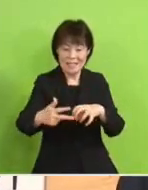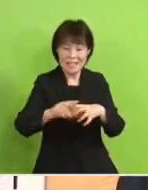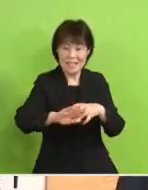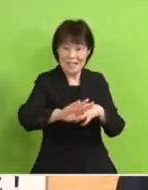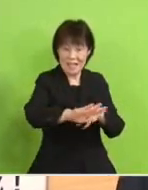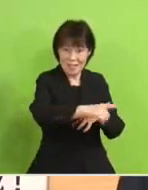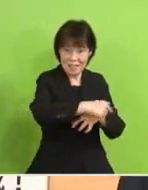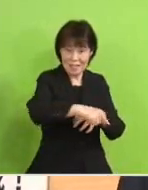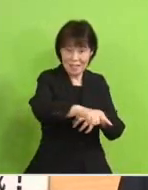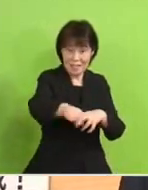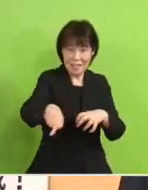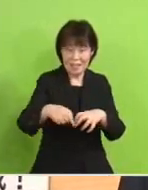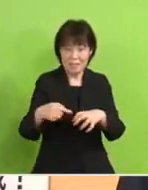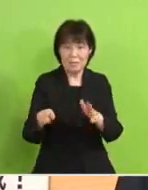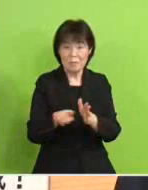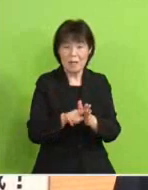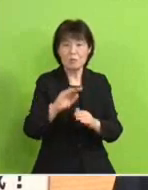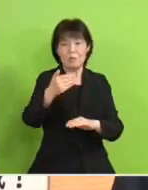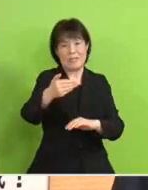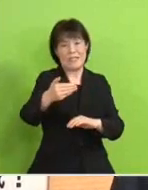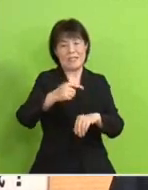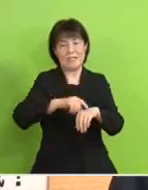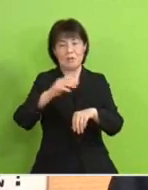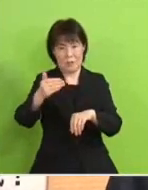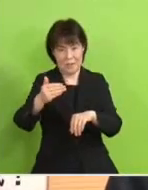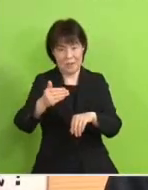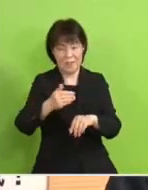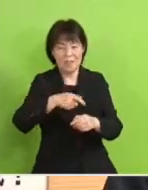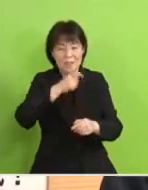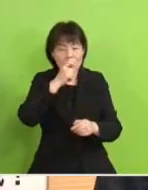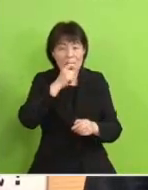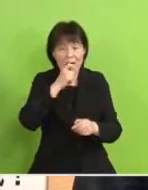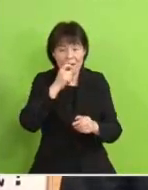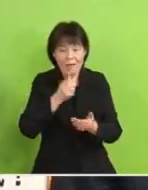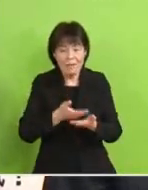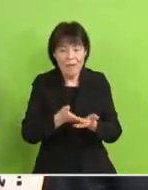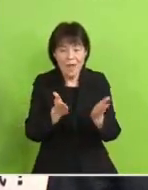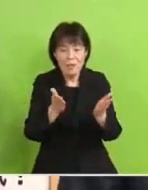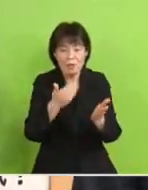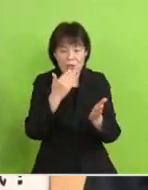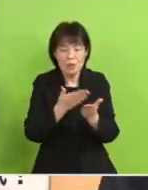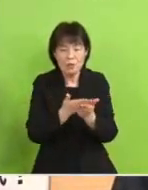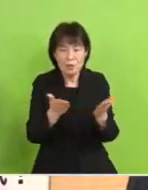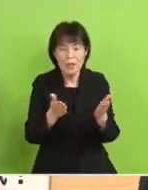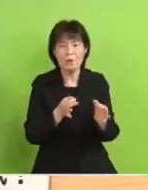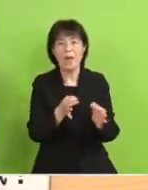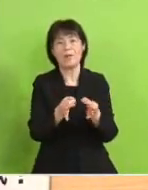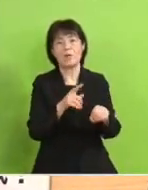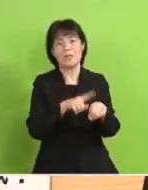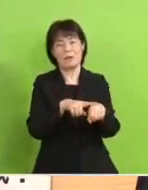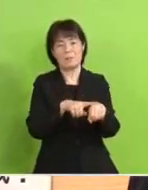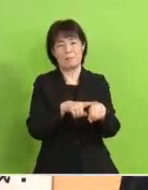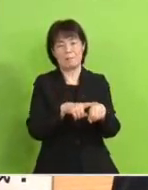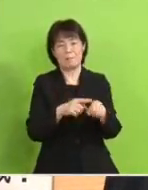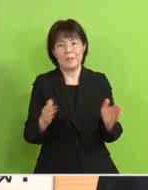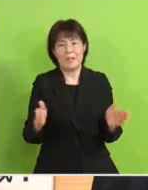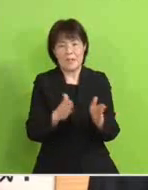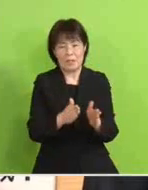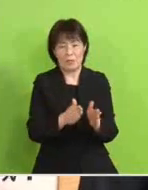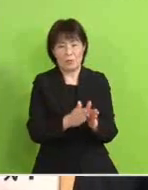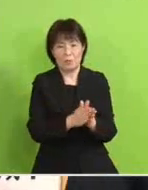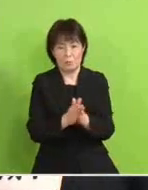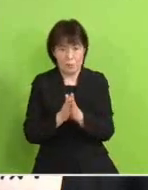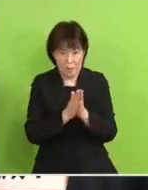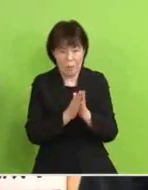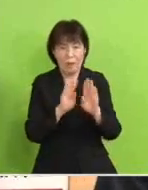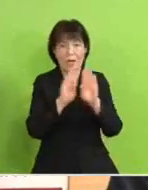これまでの松山市のケース、9時、そして酒類を提供する飲食店への営業時間の短縮要請を